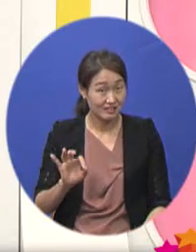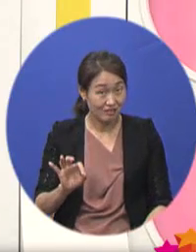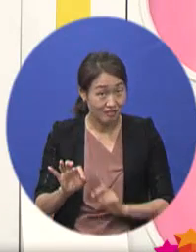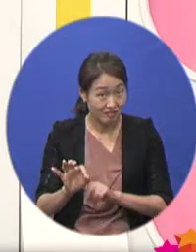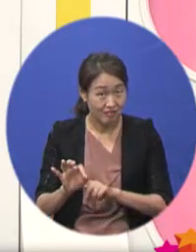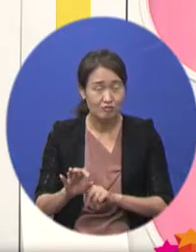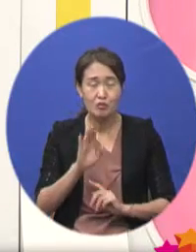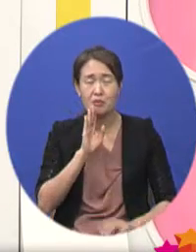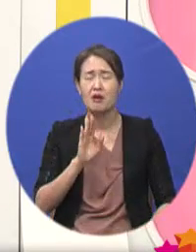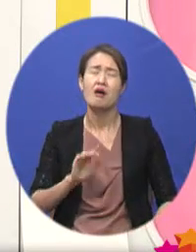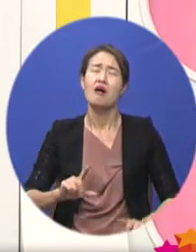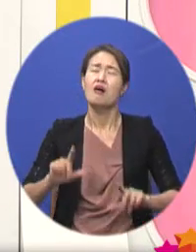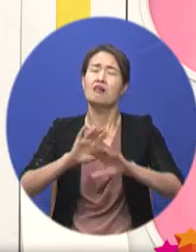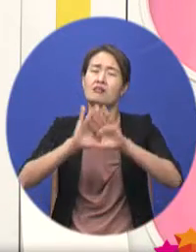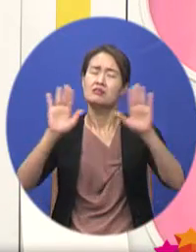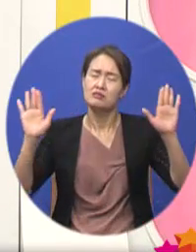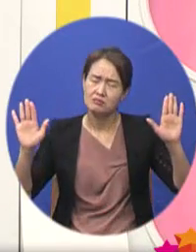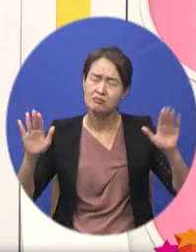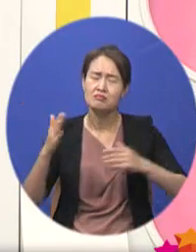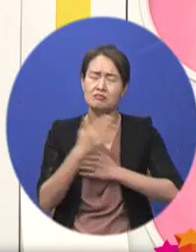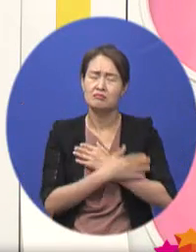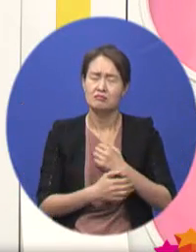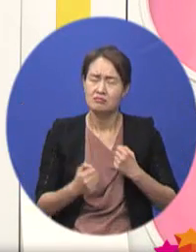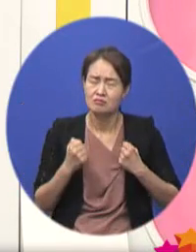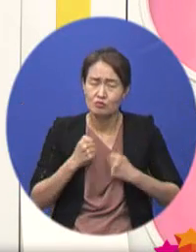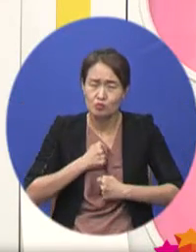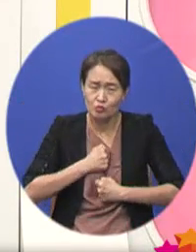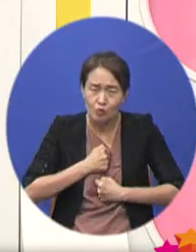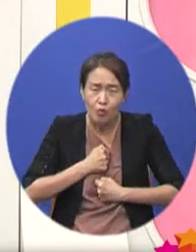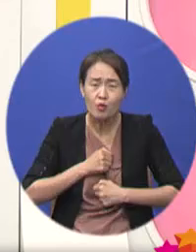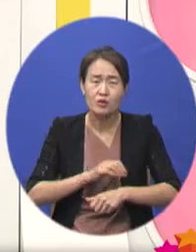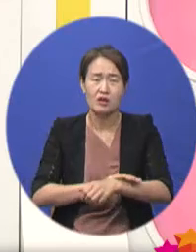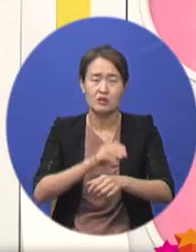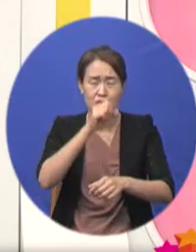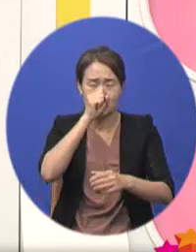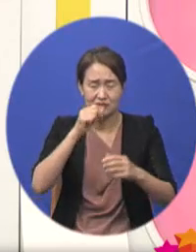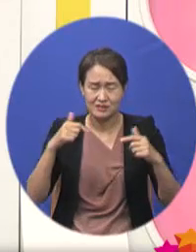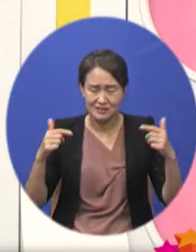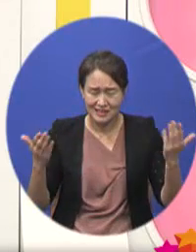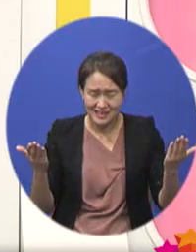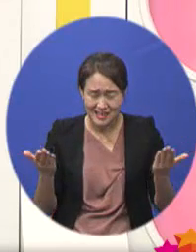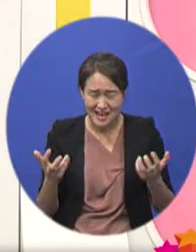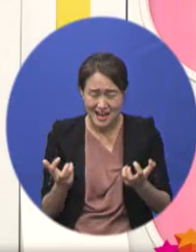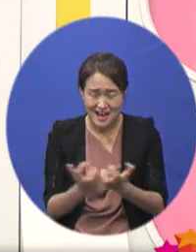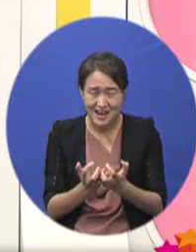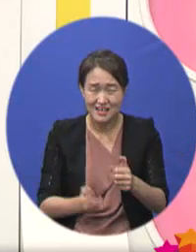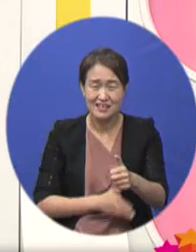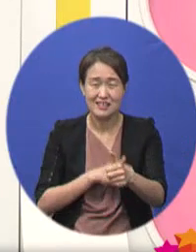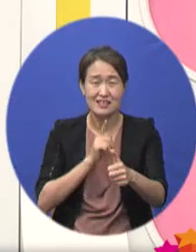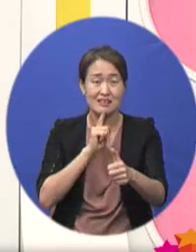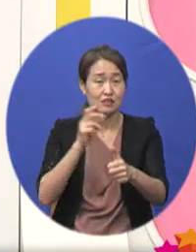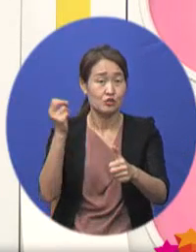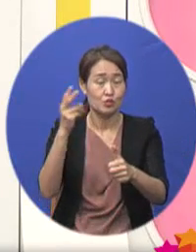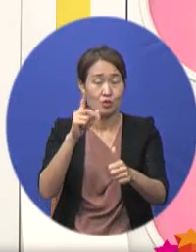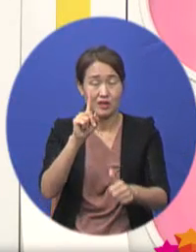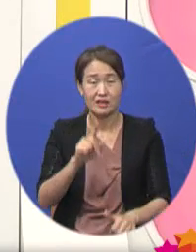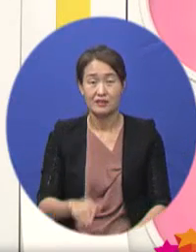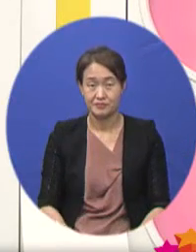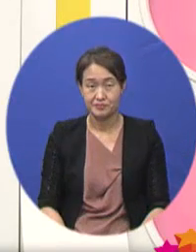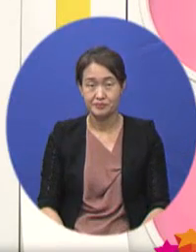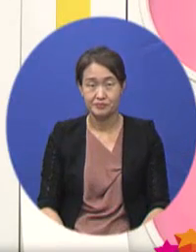더운 날씨에 네. 건강 꼭 건강하시고요. 챙기시고 네. 좋은 예, 일 감사드립니다. 가득하시길 바라겠습니다. 예, 예 그리고요.